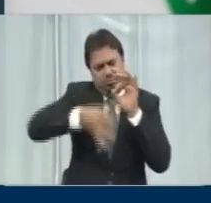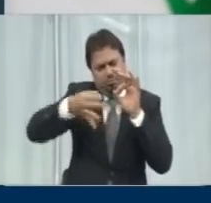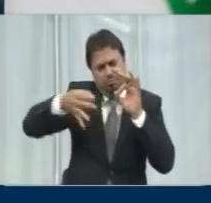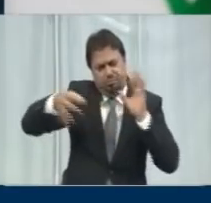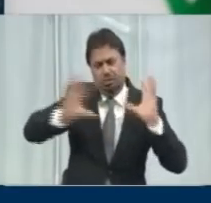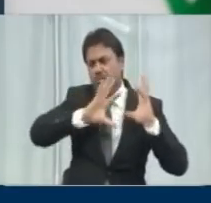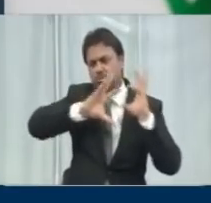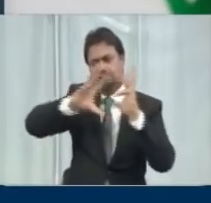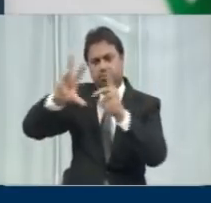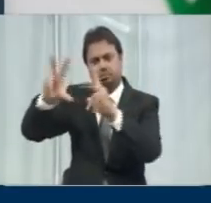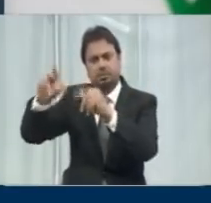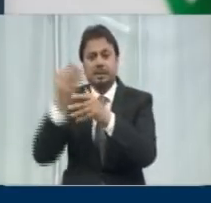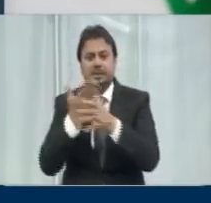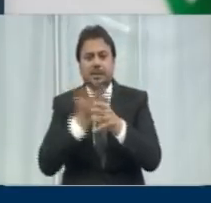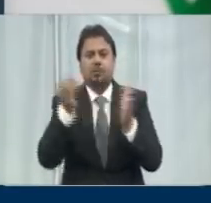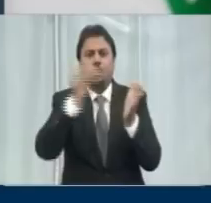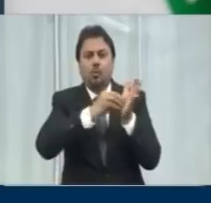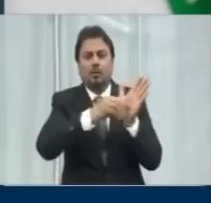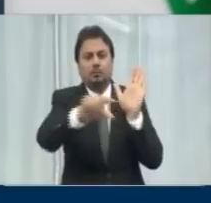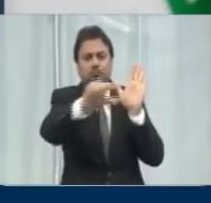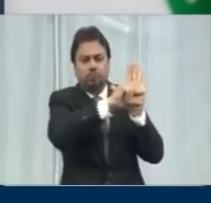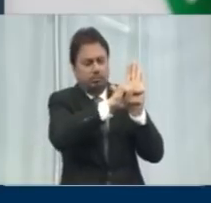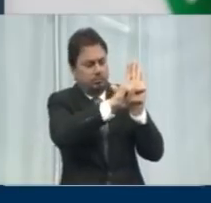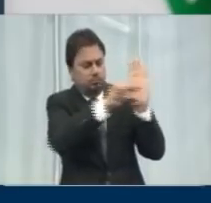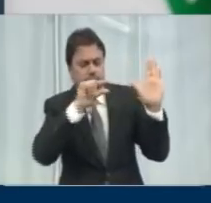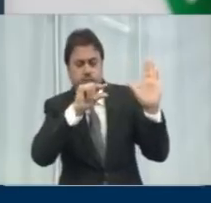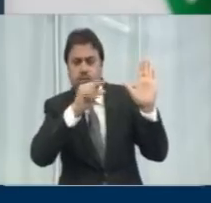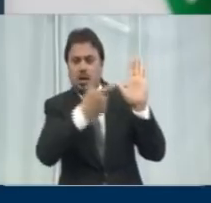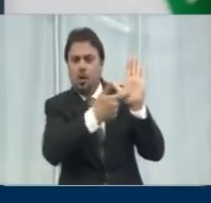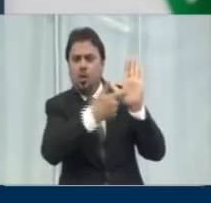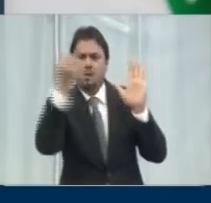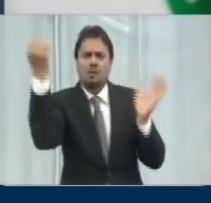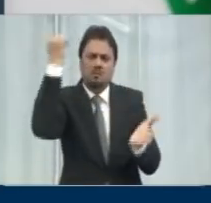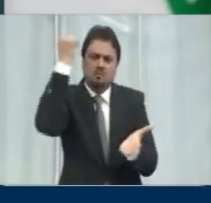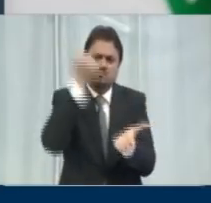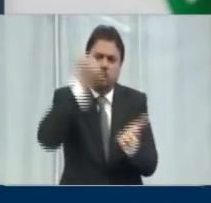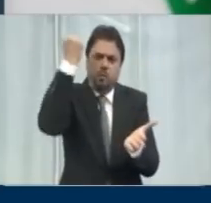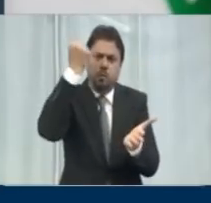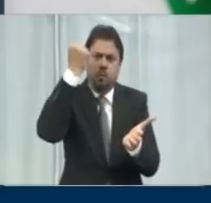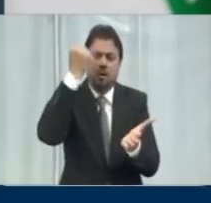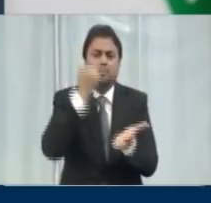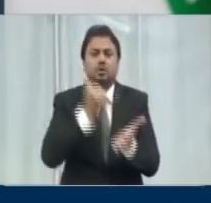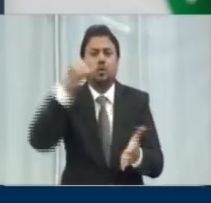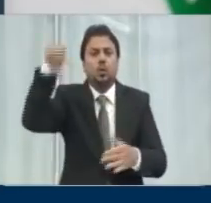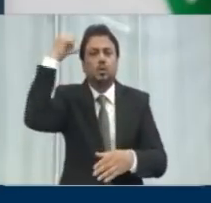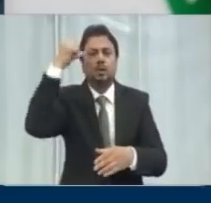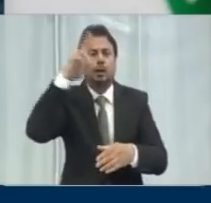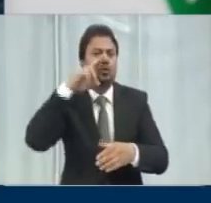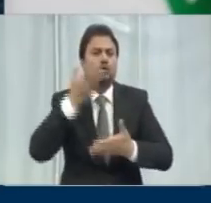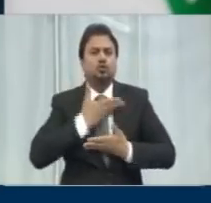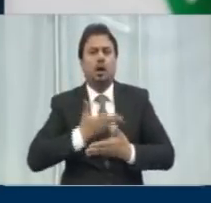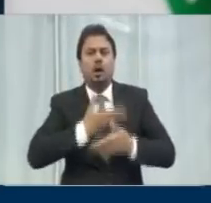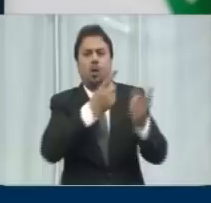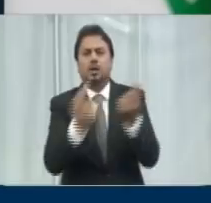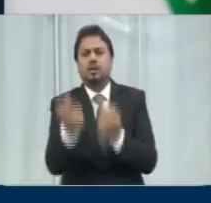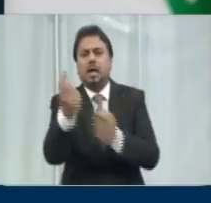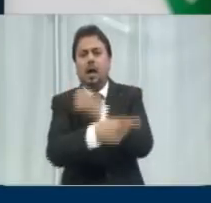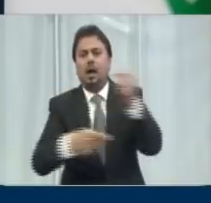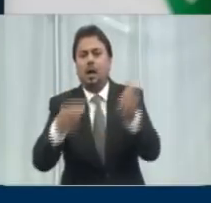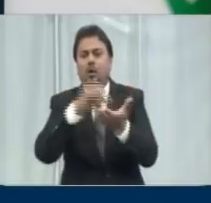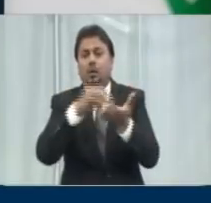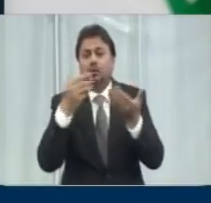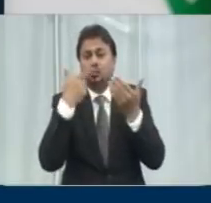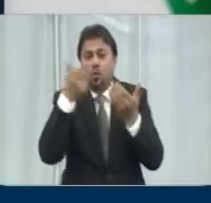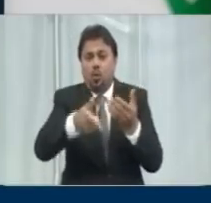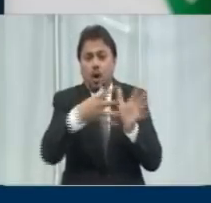خلال وضع ملصقات ورموز شريطية على المنتجات المحلية بإشراف وزارة الإقليم حصرا، وأنها